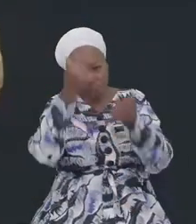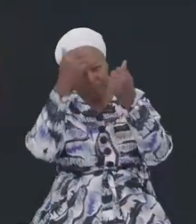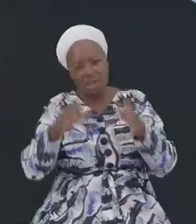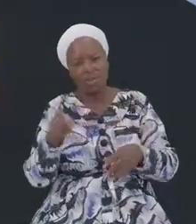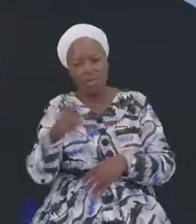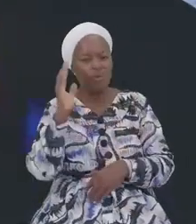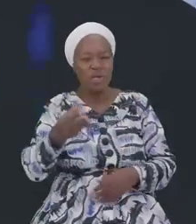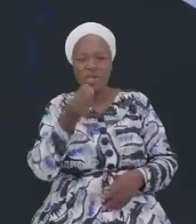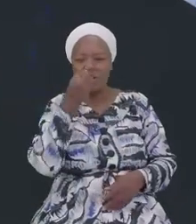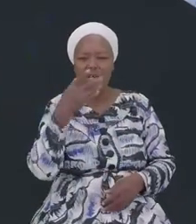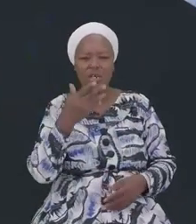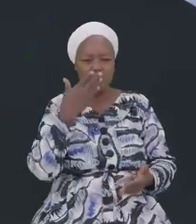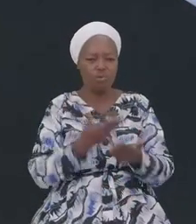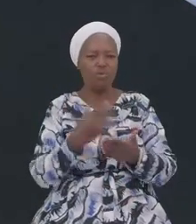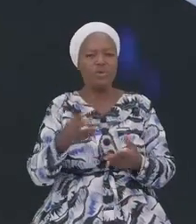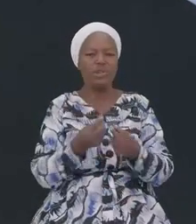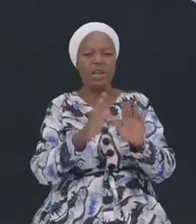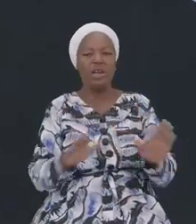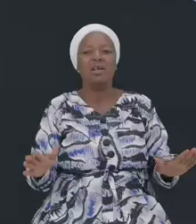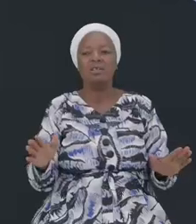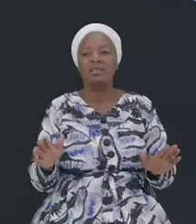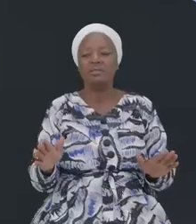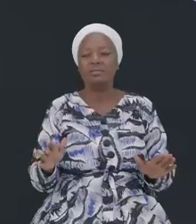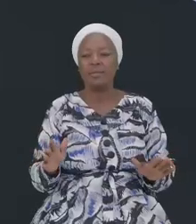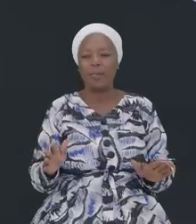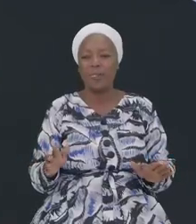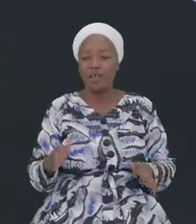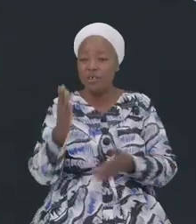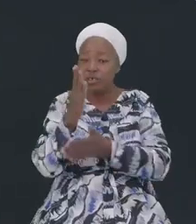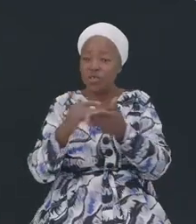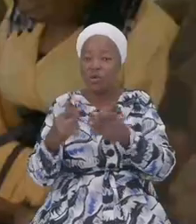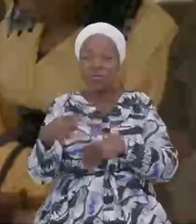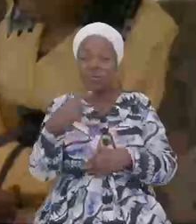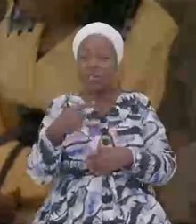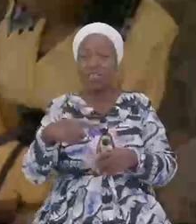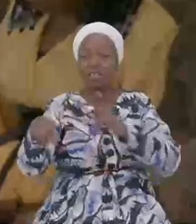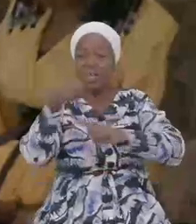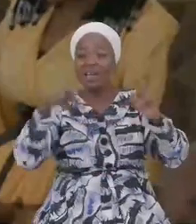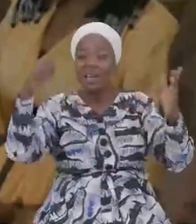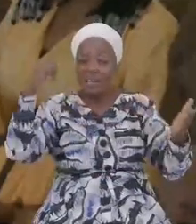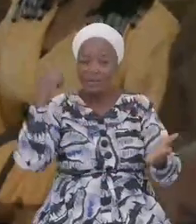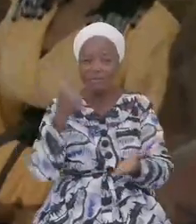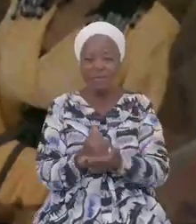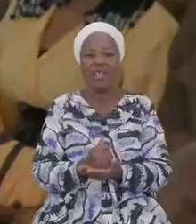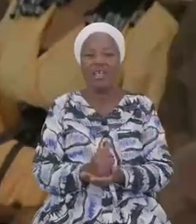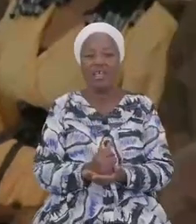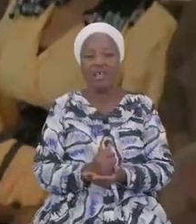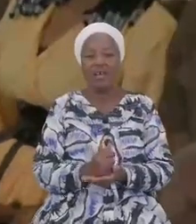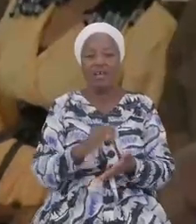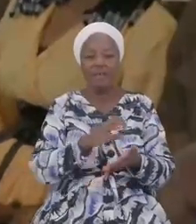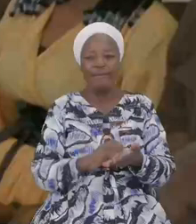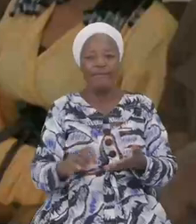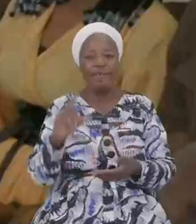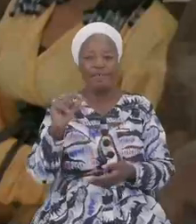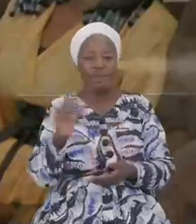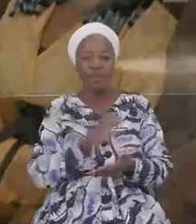docile, vous mangerez les meilleures productions du pays. Quelqu'un me donne un bon amen. Verset 20 là-bas. Dans le